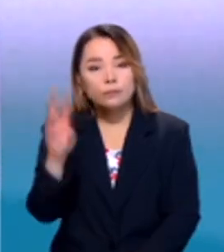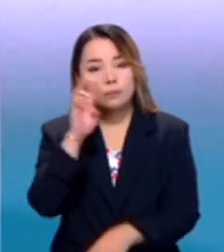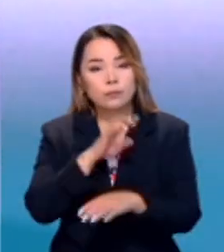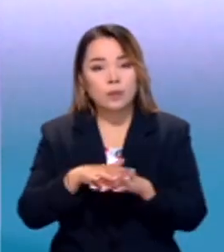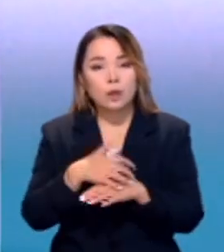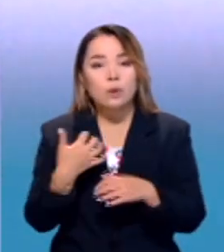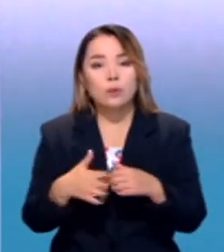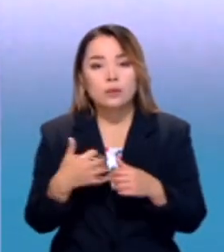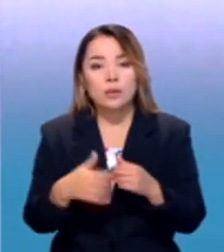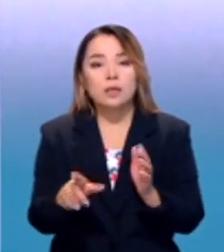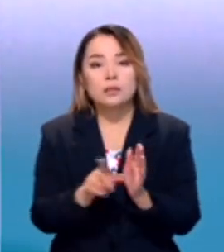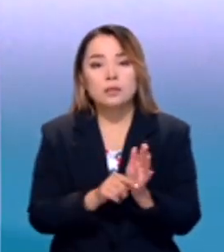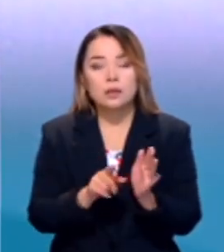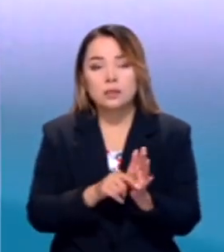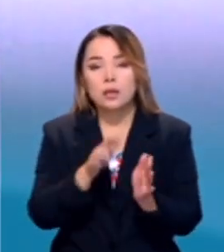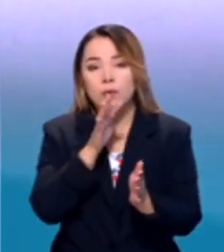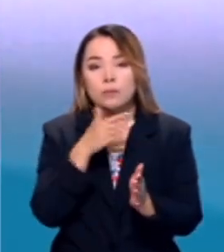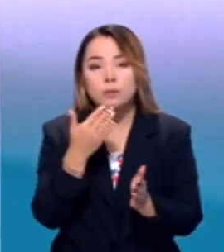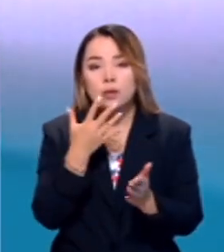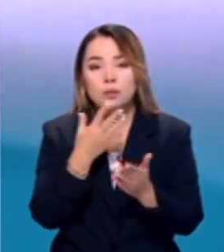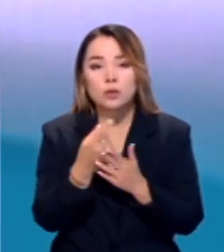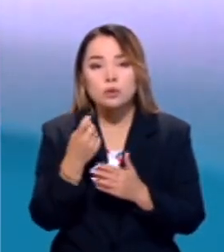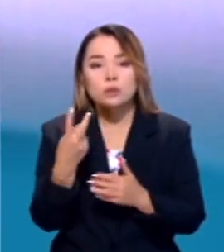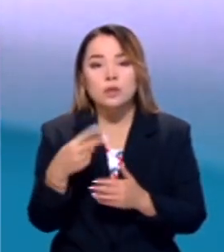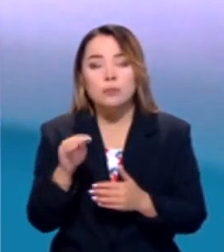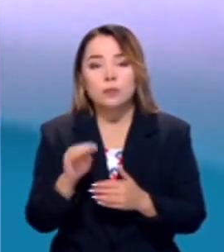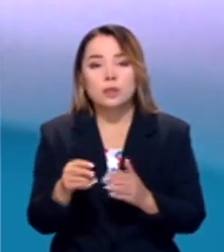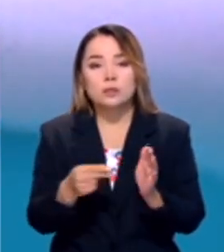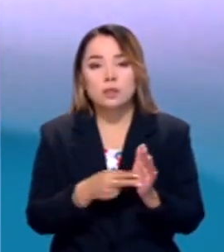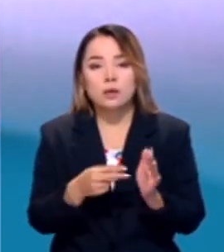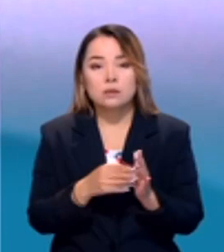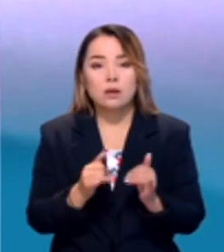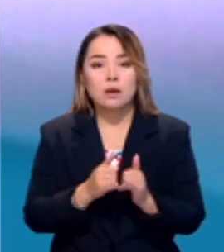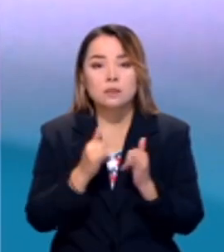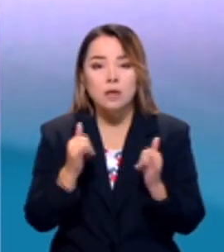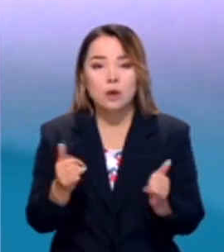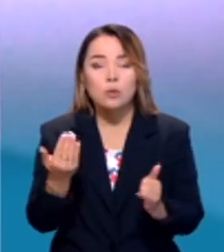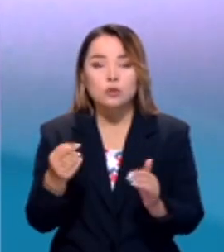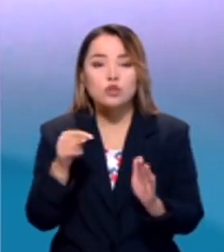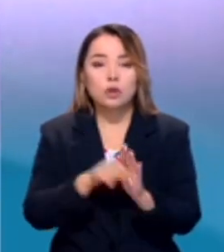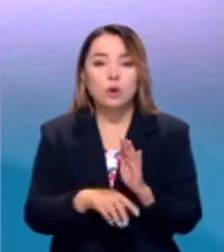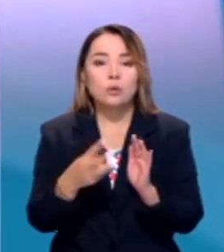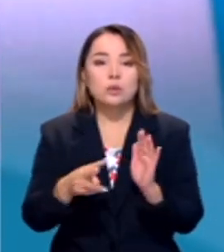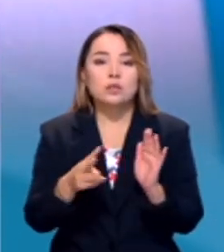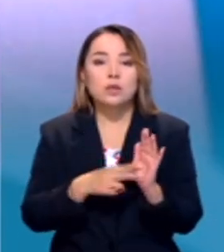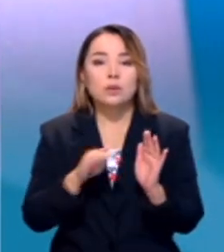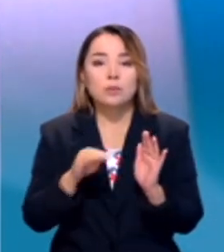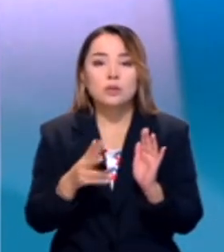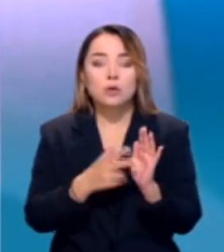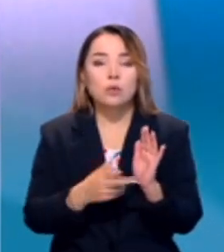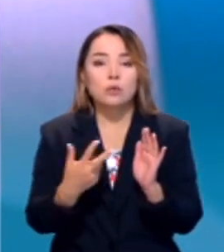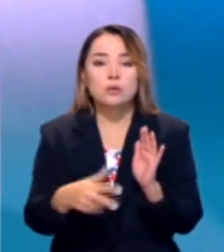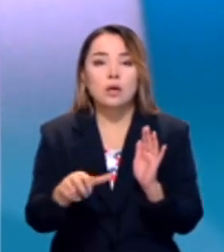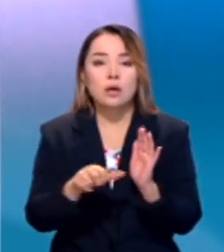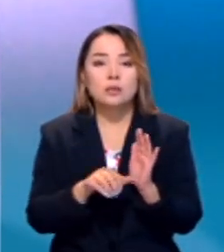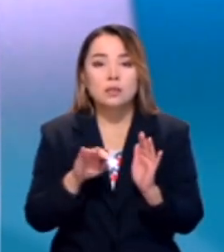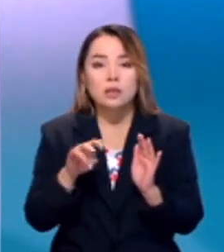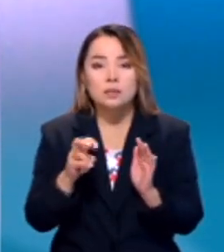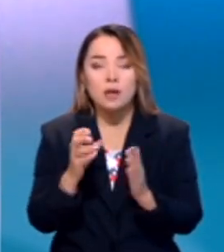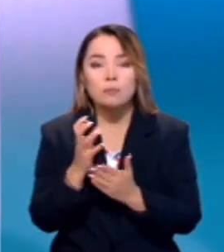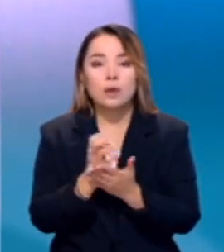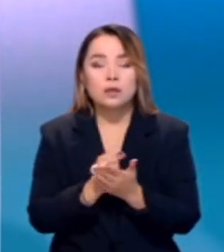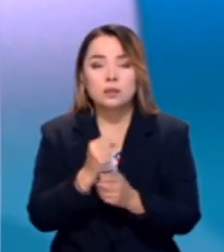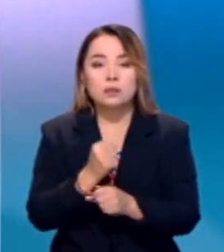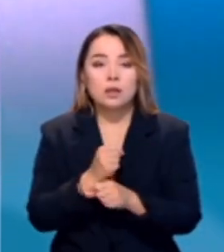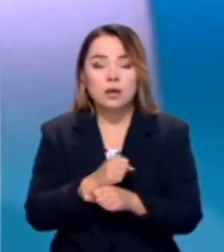Елімізде орташа зейнетақы мөлшері 120 мың теңгеден асты. Оның ішінде 37 836 теңге базалық